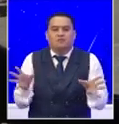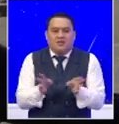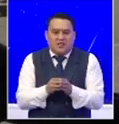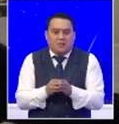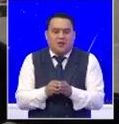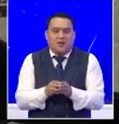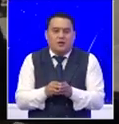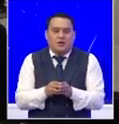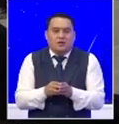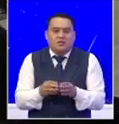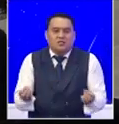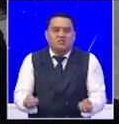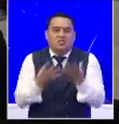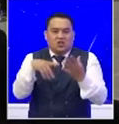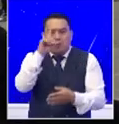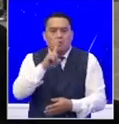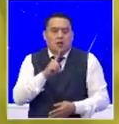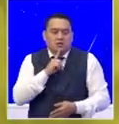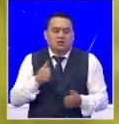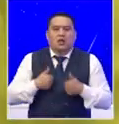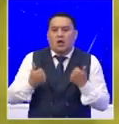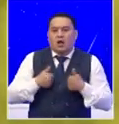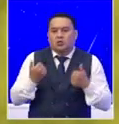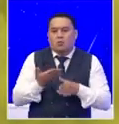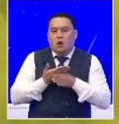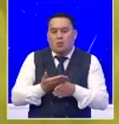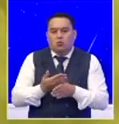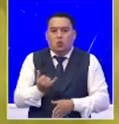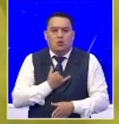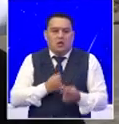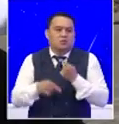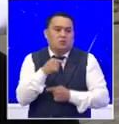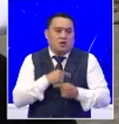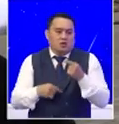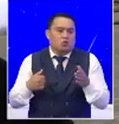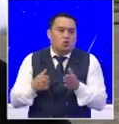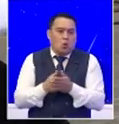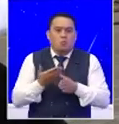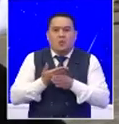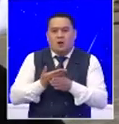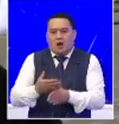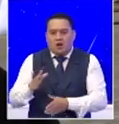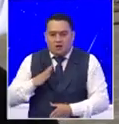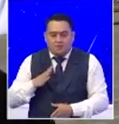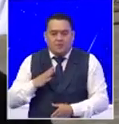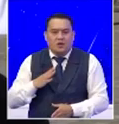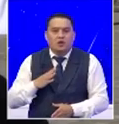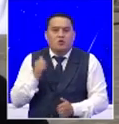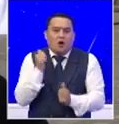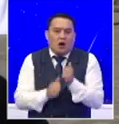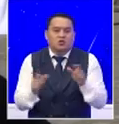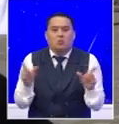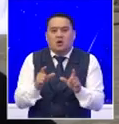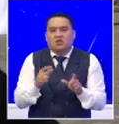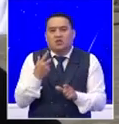священный месяц мы все стараемся помочь. У нас все предприниматели до этого всем помогают. У каждого магазина есть